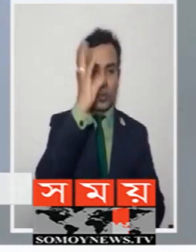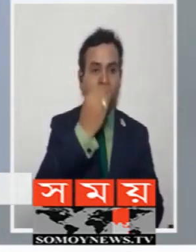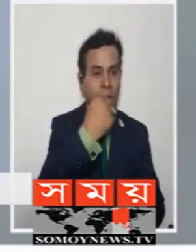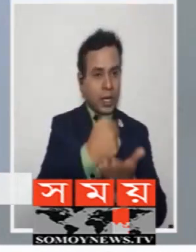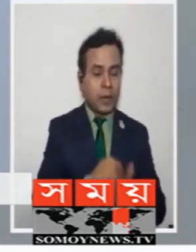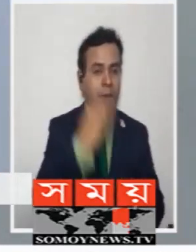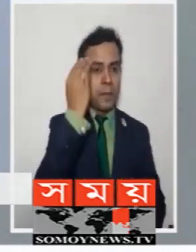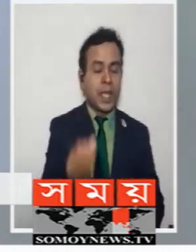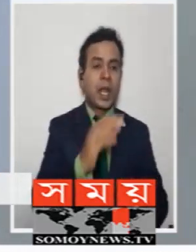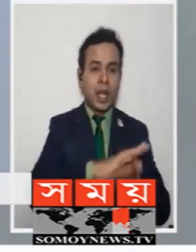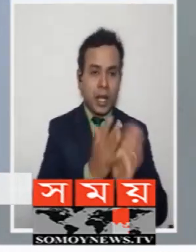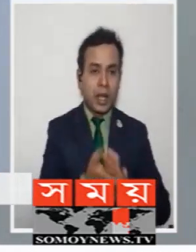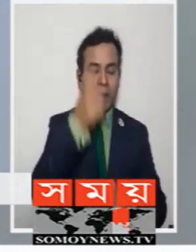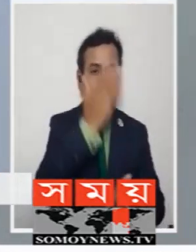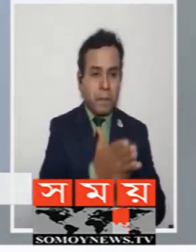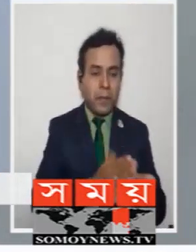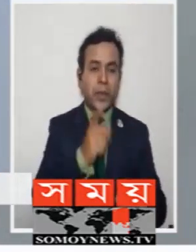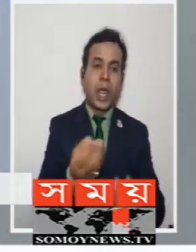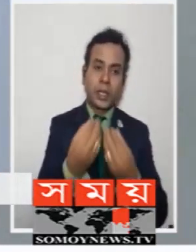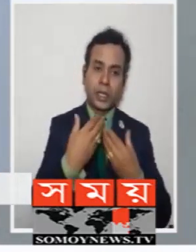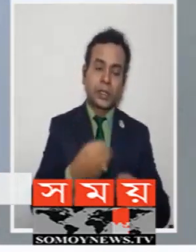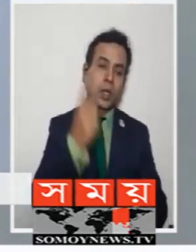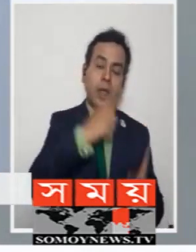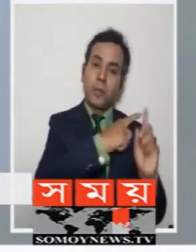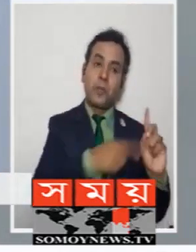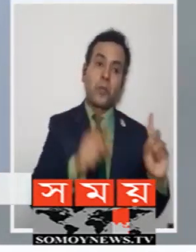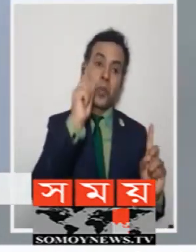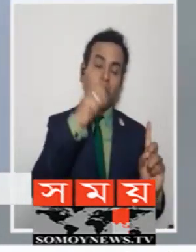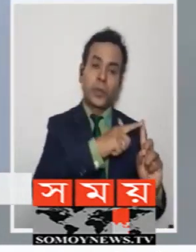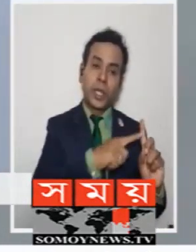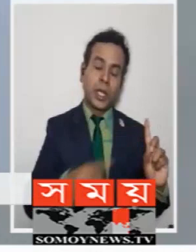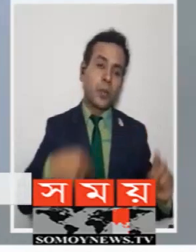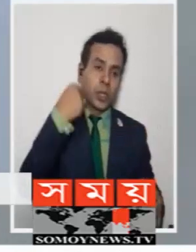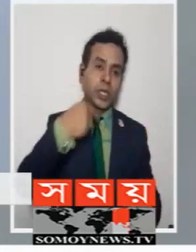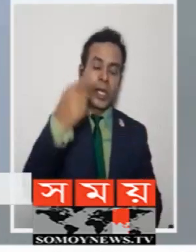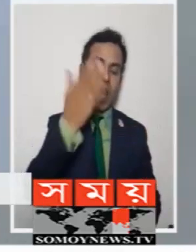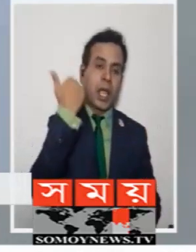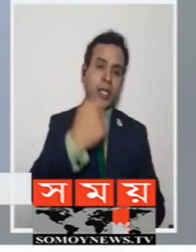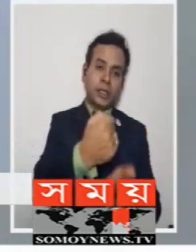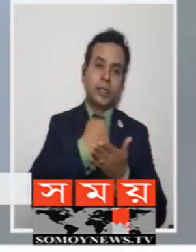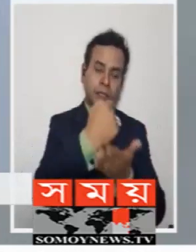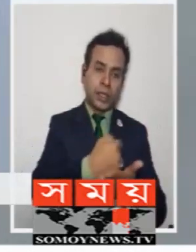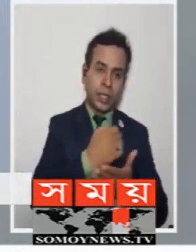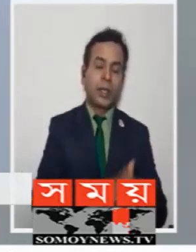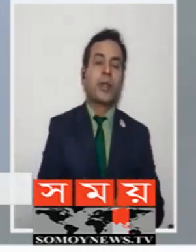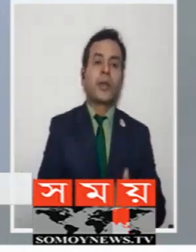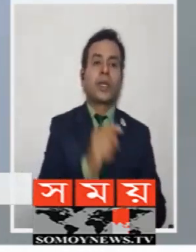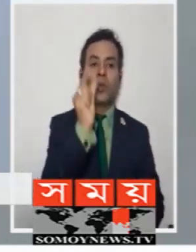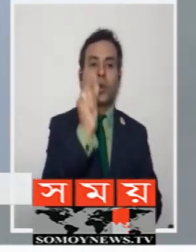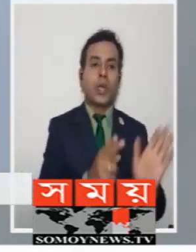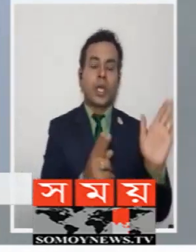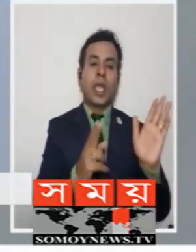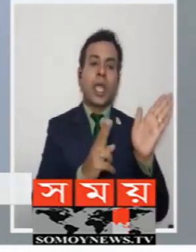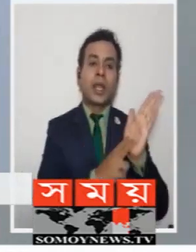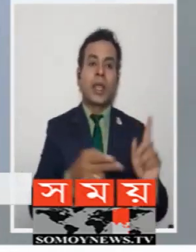এই কোভিডের মোকাবেলার কার্যক্রম শুরু হওয়ার পর থেকে ইউএনএফপি আমাদের দুপুরে খাবার এবং বিকালের নাস্তার ব্যবস্থা করেছিল, এবং এখন